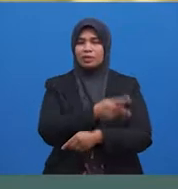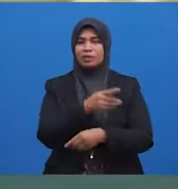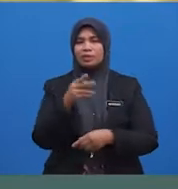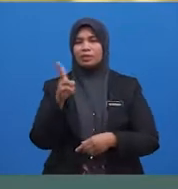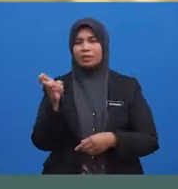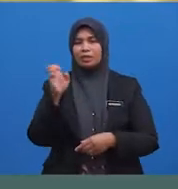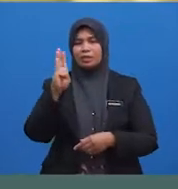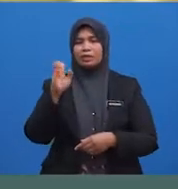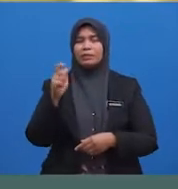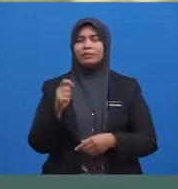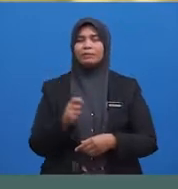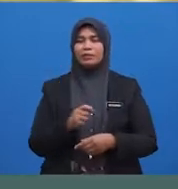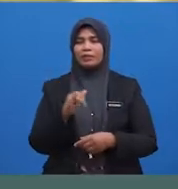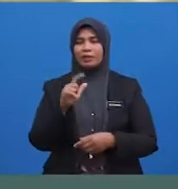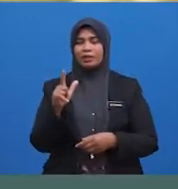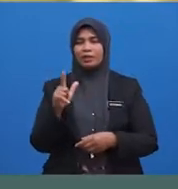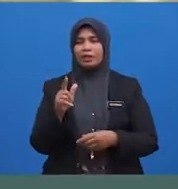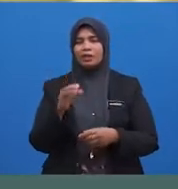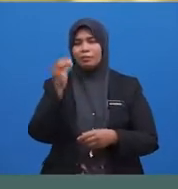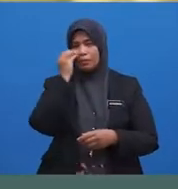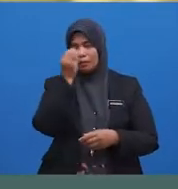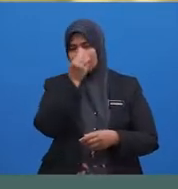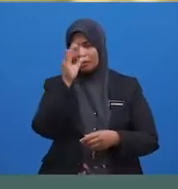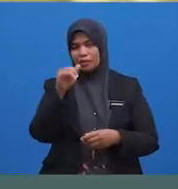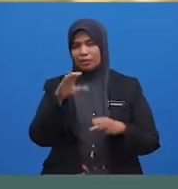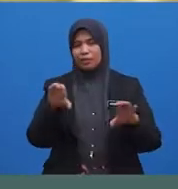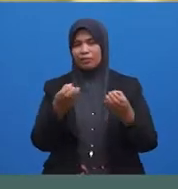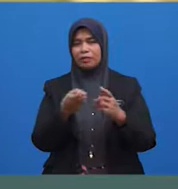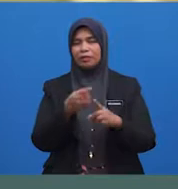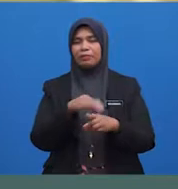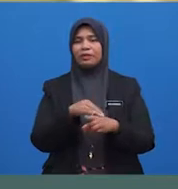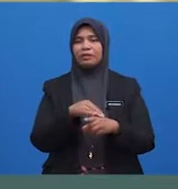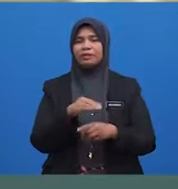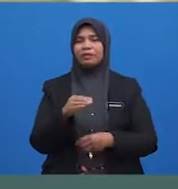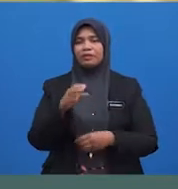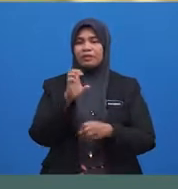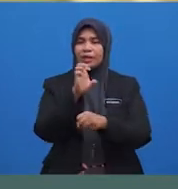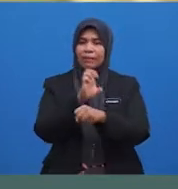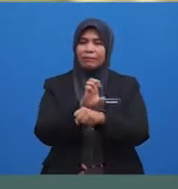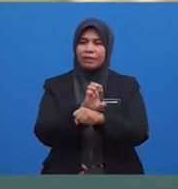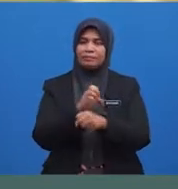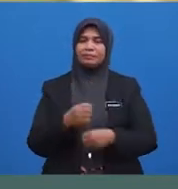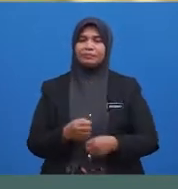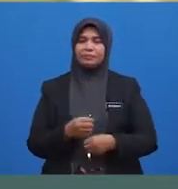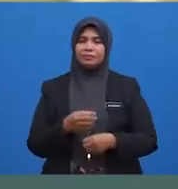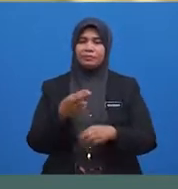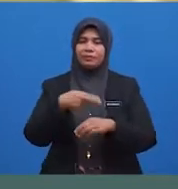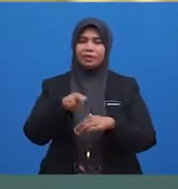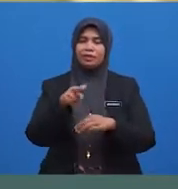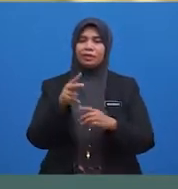ini merupakan pokok yang diperbuat daripada emas. Bunga emas dihantar ke negeri-negeri Melayu